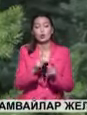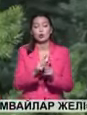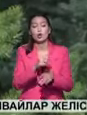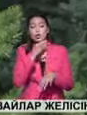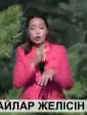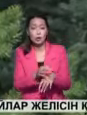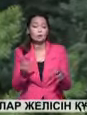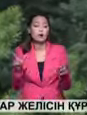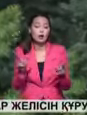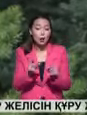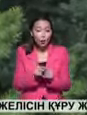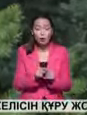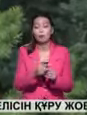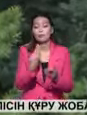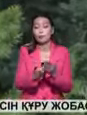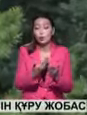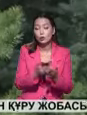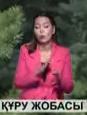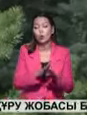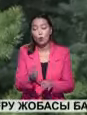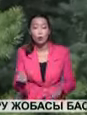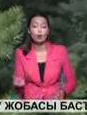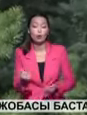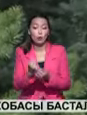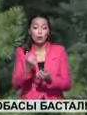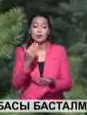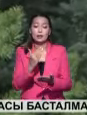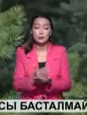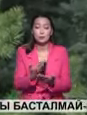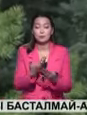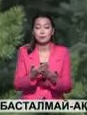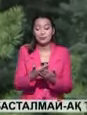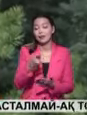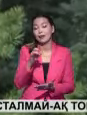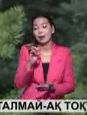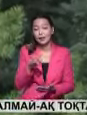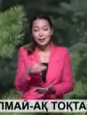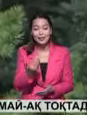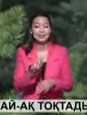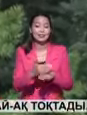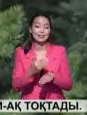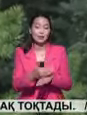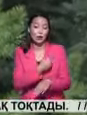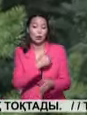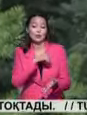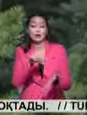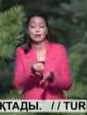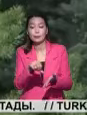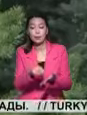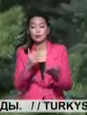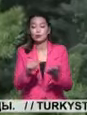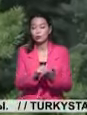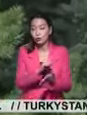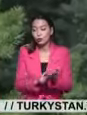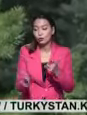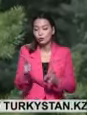келсе, біз сүймелдейміз, толықтай қолдау көрсетеміз. Сол, мысалға, бір грантқа, несиеге қатысқысы келсе, құжатын